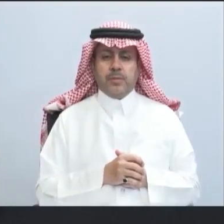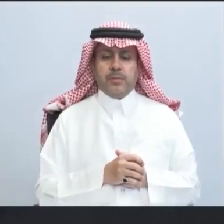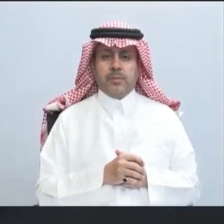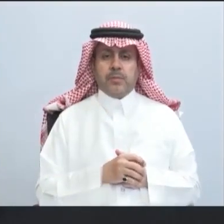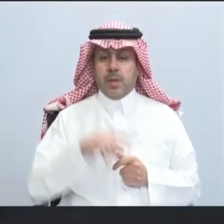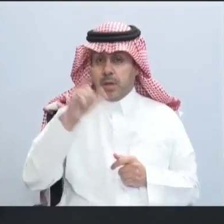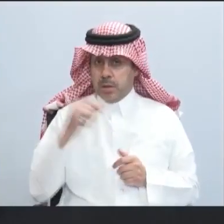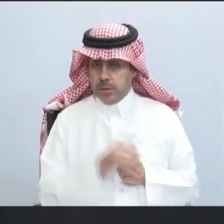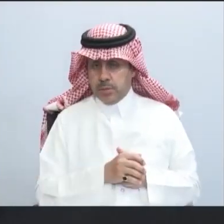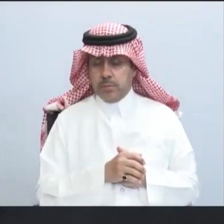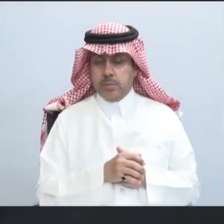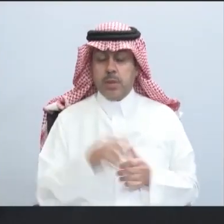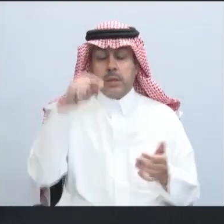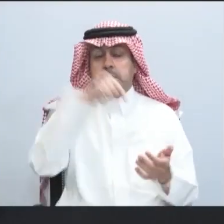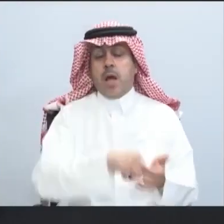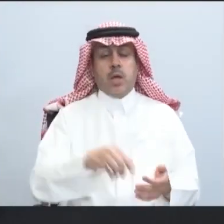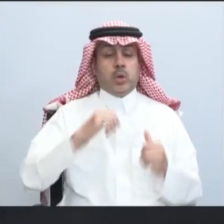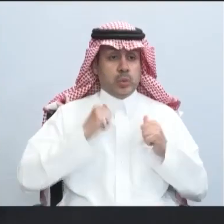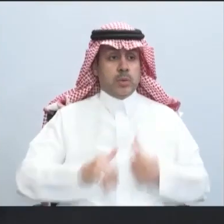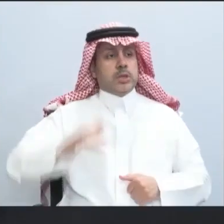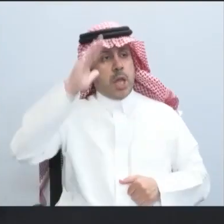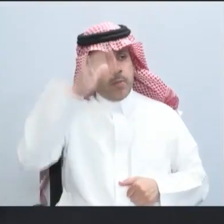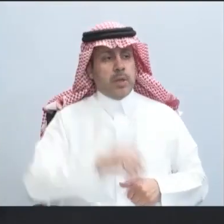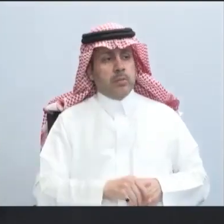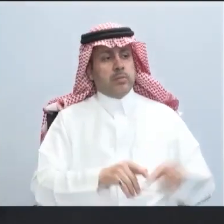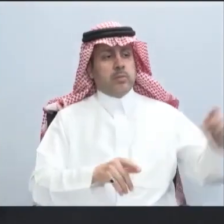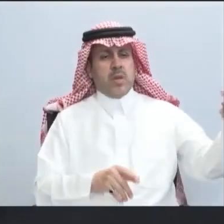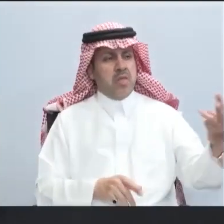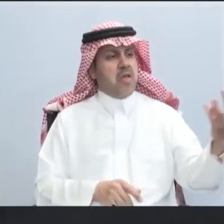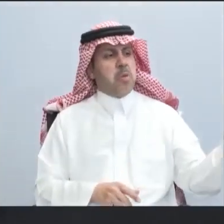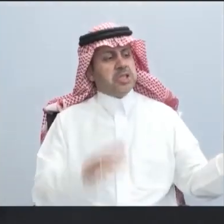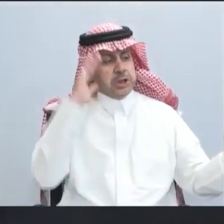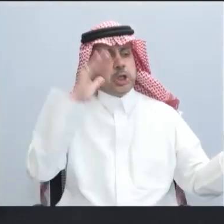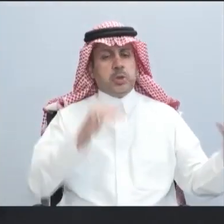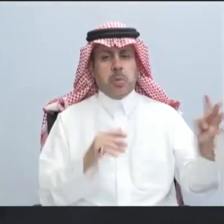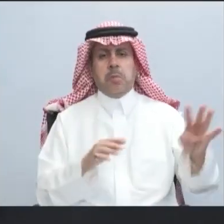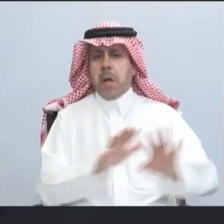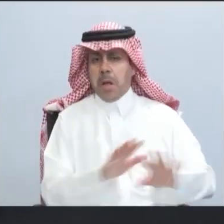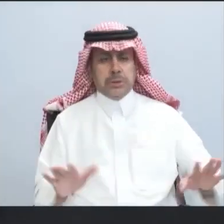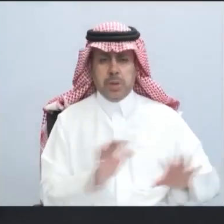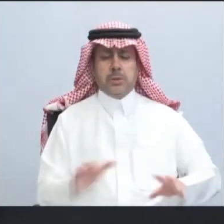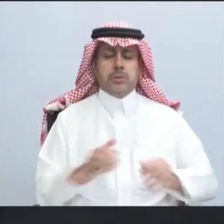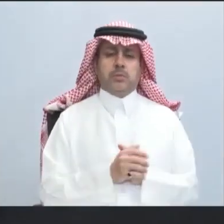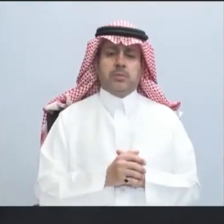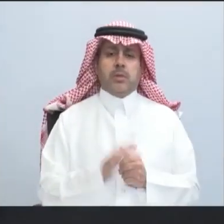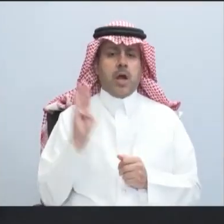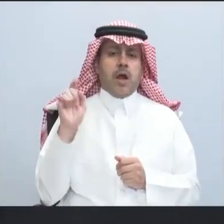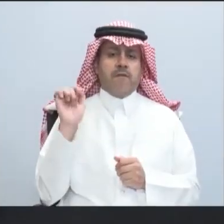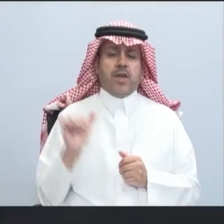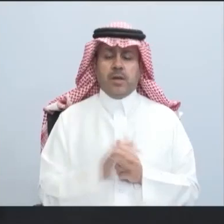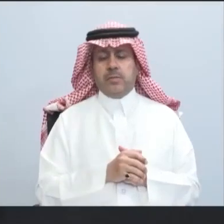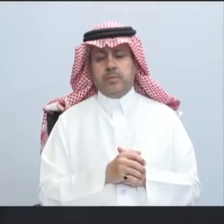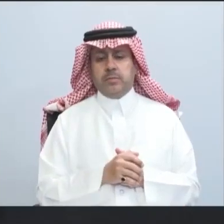لو فرضنا دخل احد الطلاب الفصل وقال السلام عليكم ورد ثلا اربعه من طلاب الفصل فق باذن الله